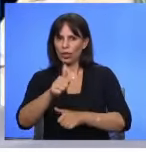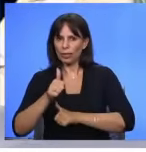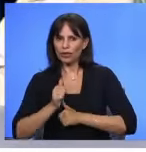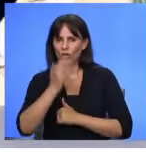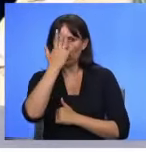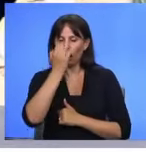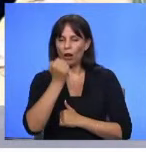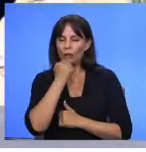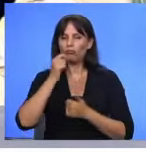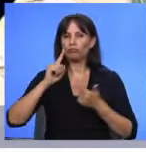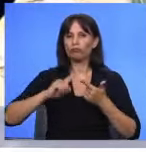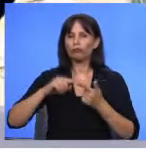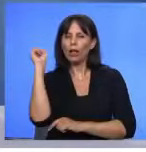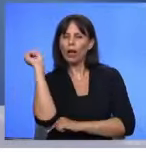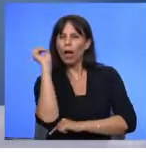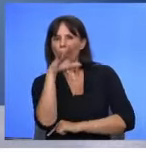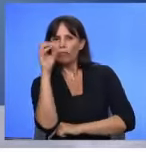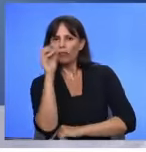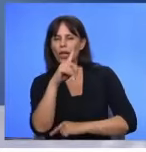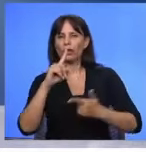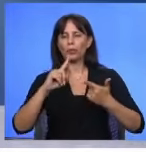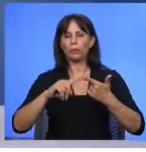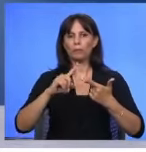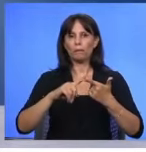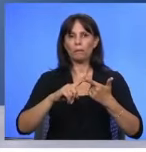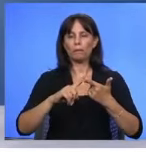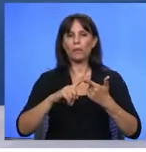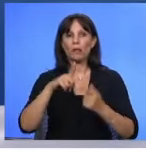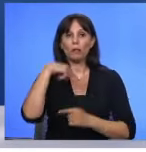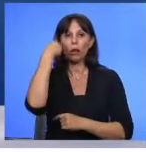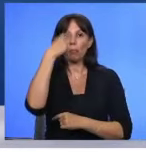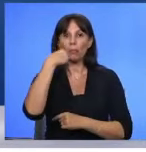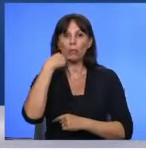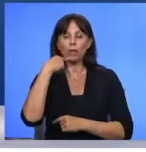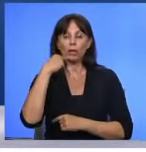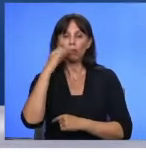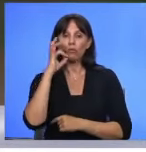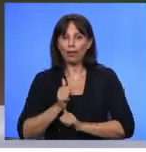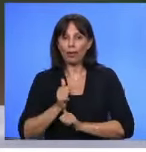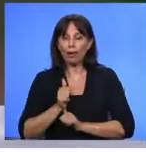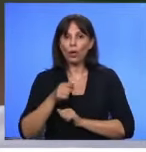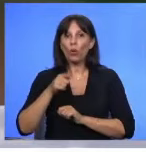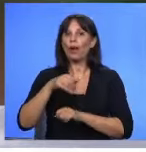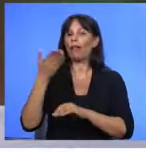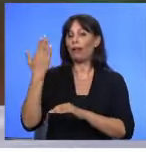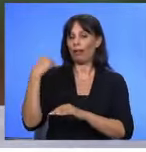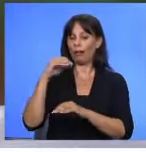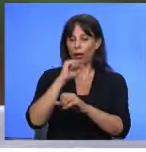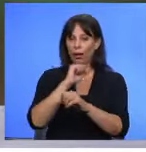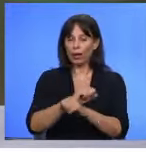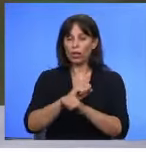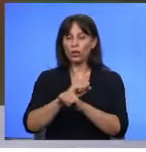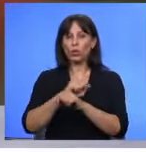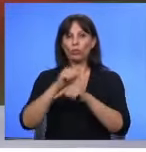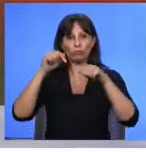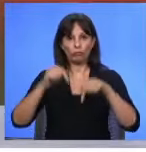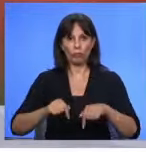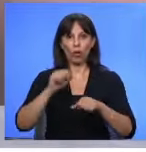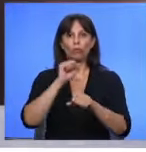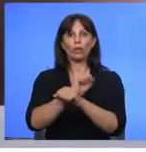על עידוי אבנים שפגעו בפניו של חייל. הוא היה עצור, ישב בכלא הישראלי,